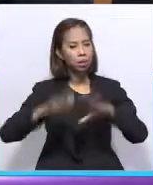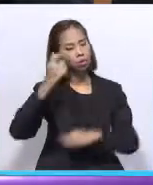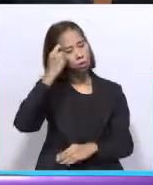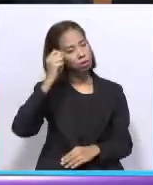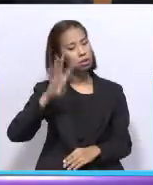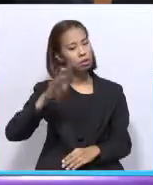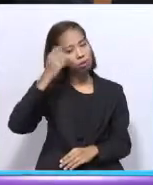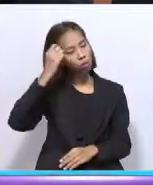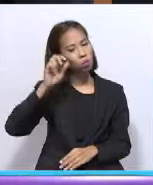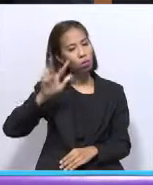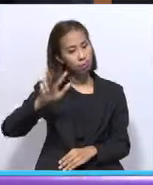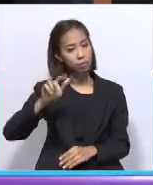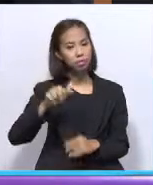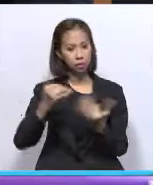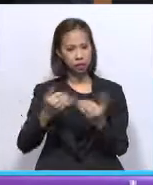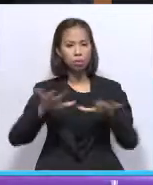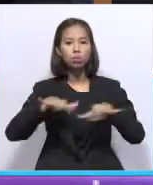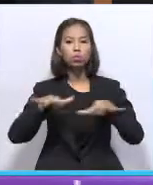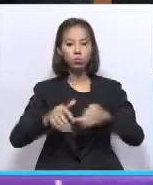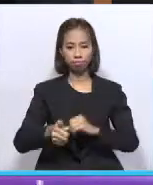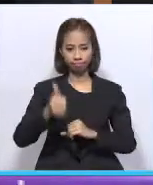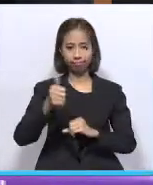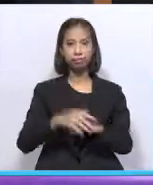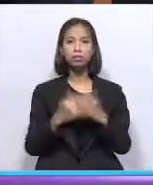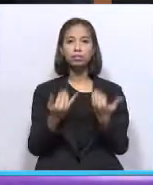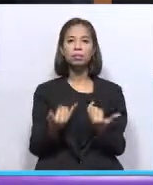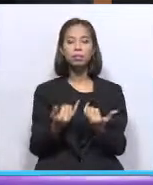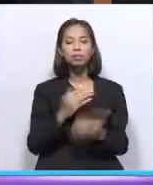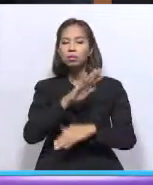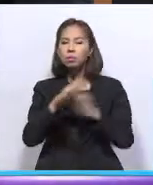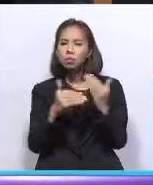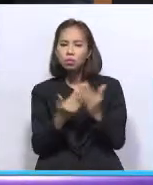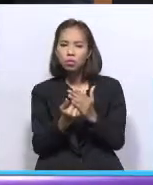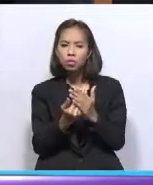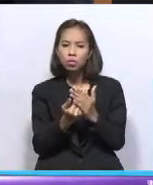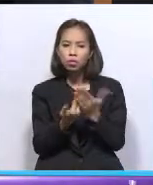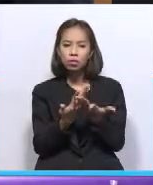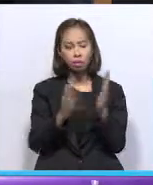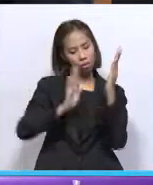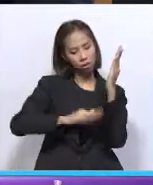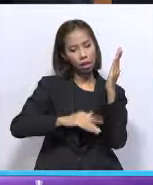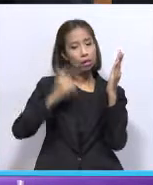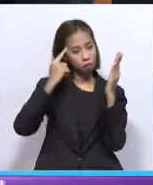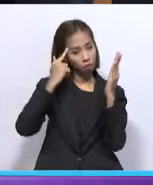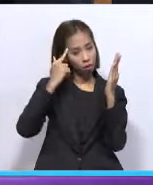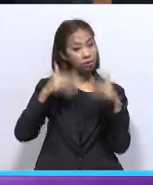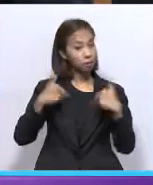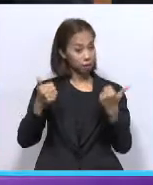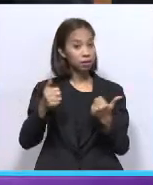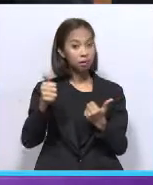จะเข้าสู่ภาวะปกติหมดครับผม ค่ะดูแล้วประเมินสถานการณ์ภาพรวมขณะนี้ในพื้นที่ภาคใต้เองดูแล้วเบาบางใจไปได้